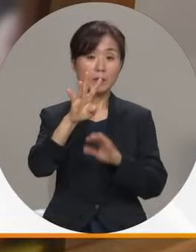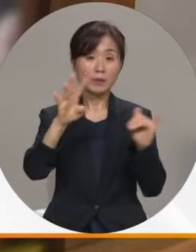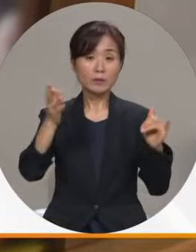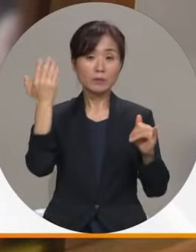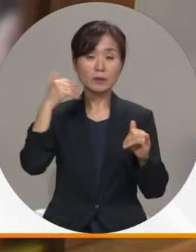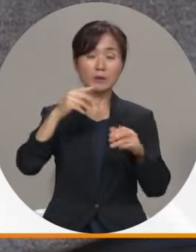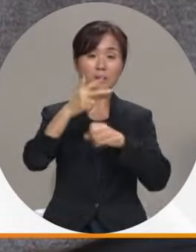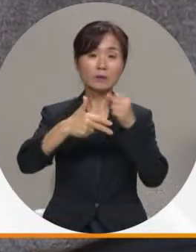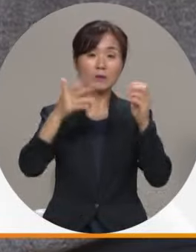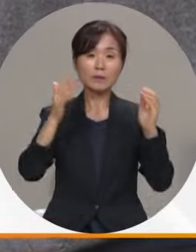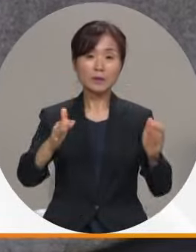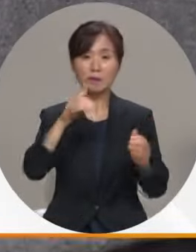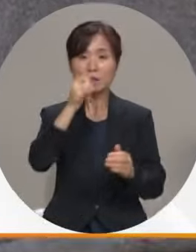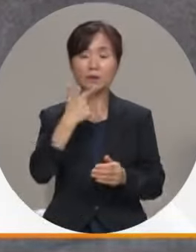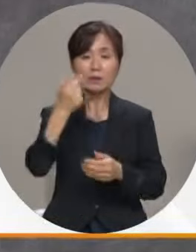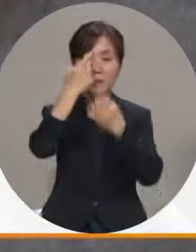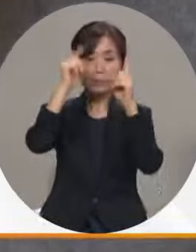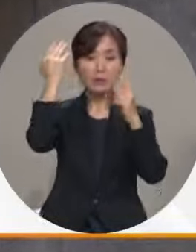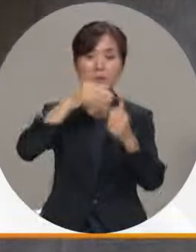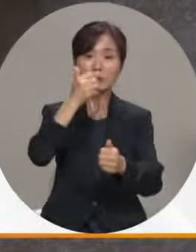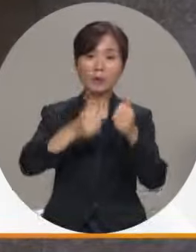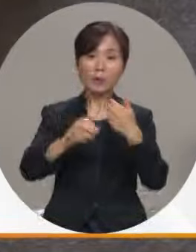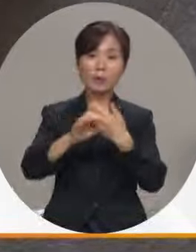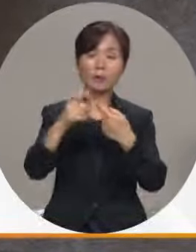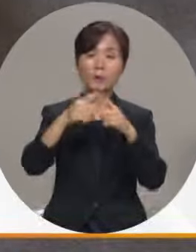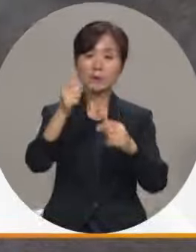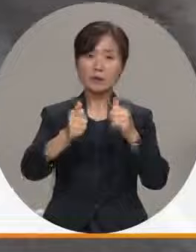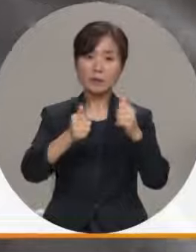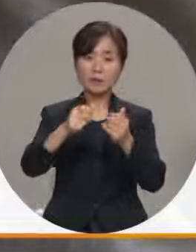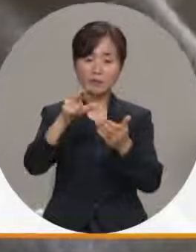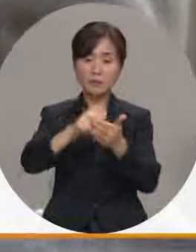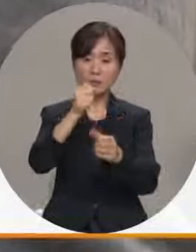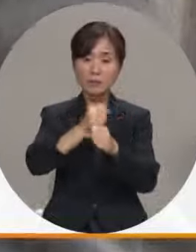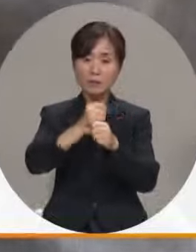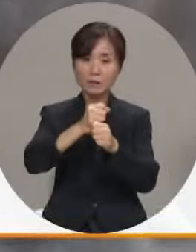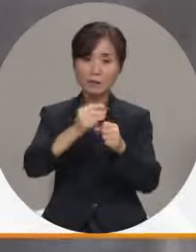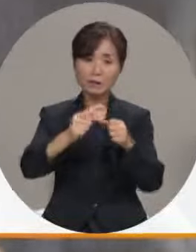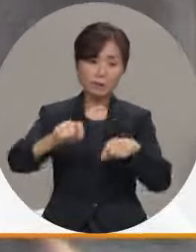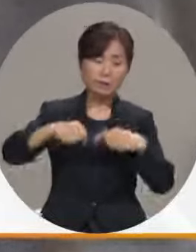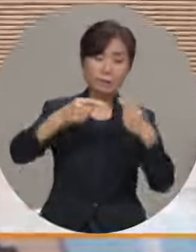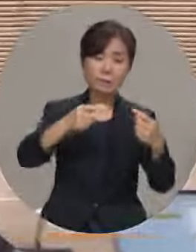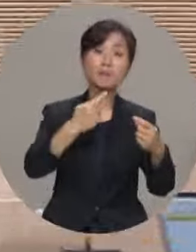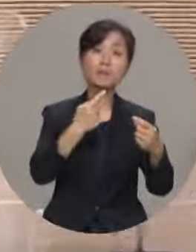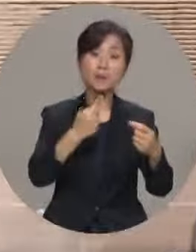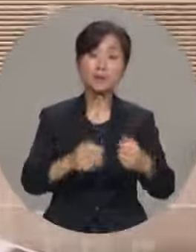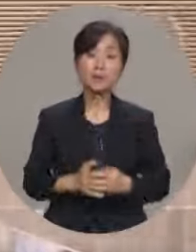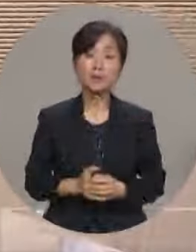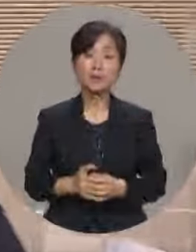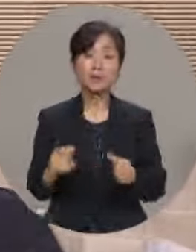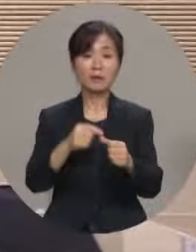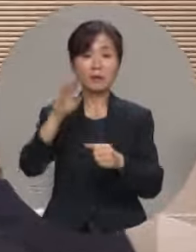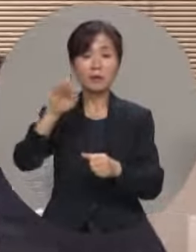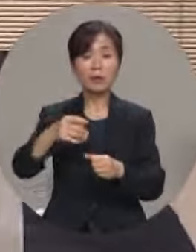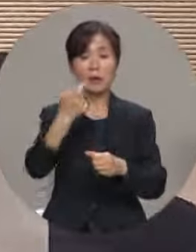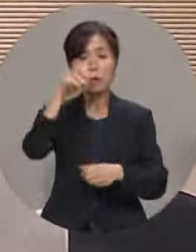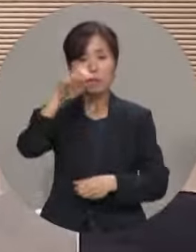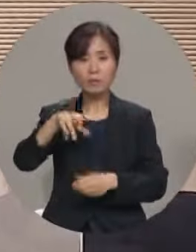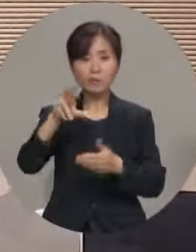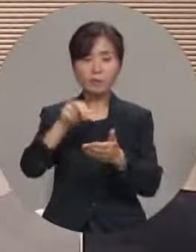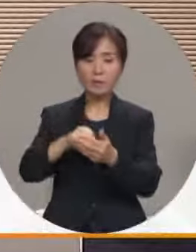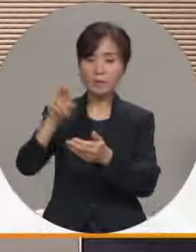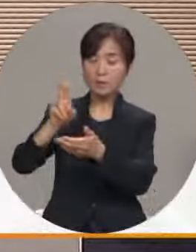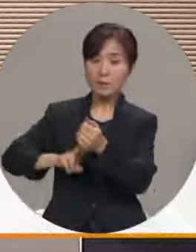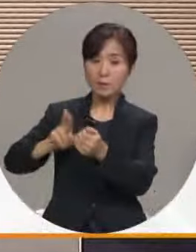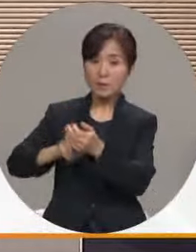최근 7년간 치러진 수능이나 모의평가 출제에 참여한 것으로 확인됐습니다 교육부는 학원의